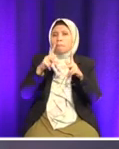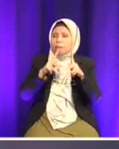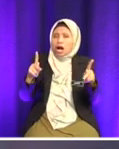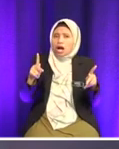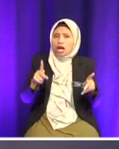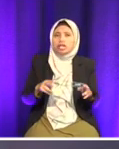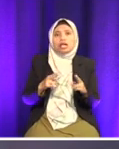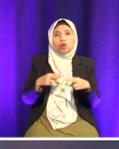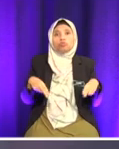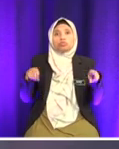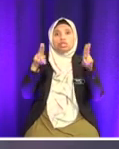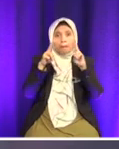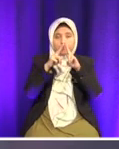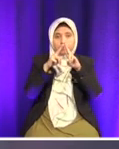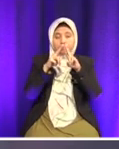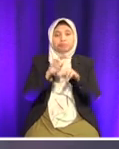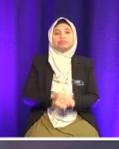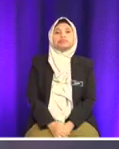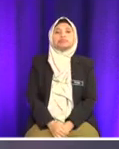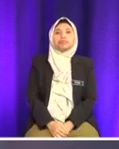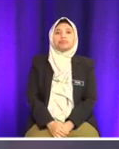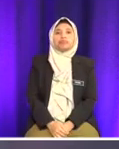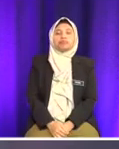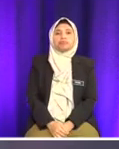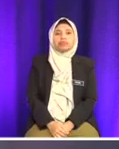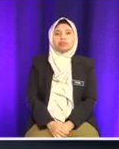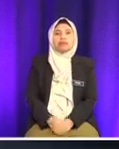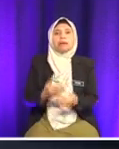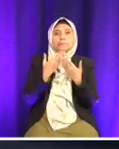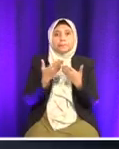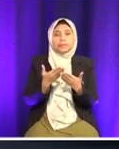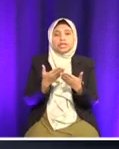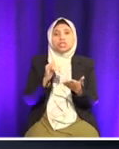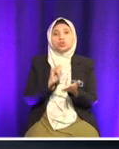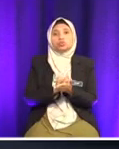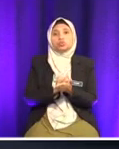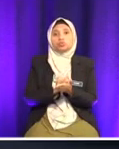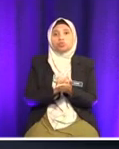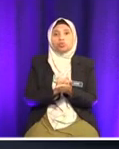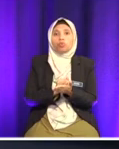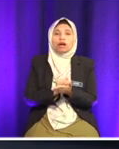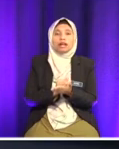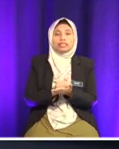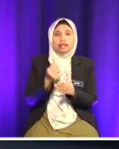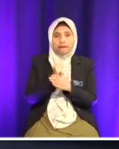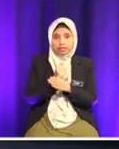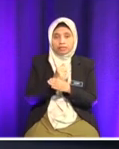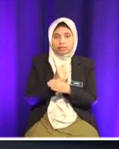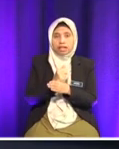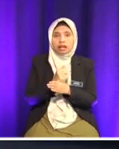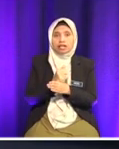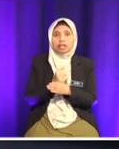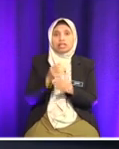ditempatkan ke dalam surga Allah Oke baik jadi itu antara kelebihan qiyamul Lail yang kita akan dapat